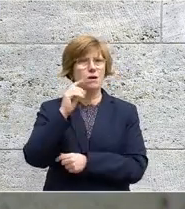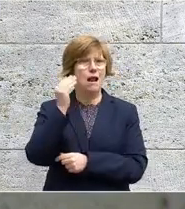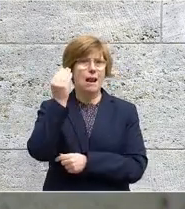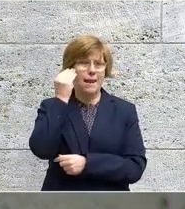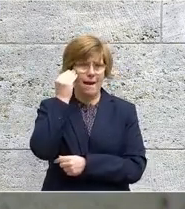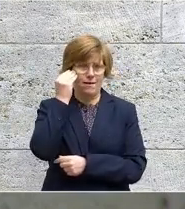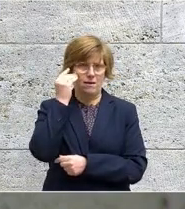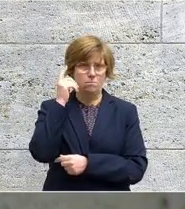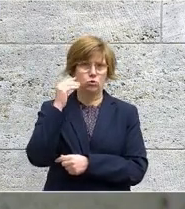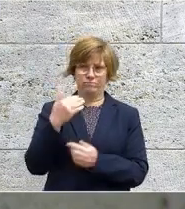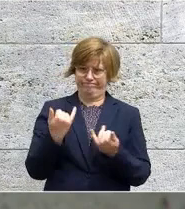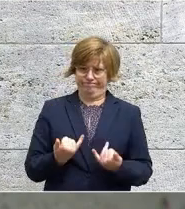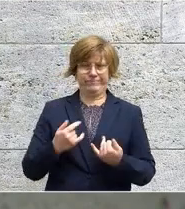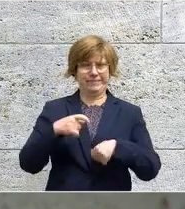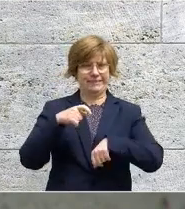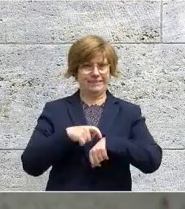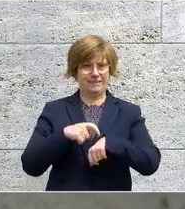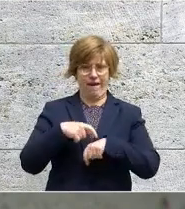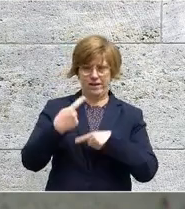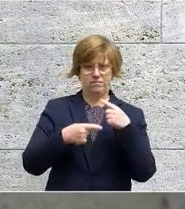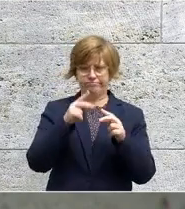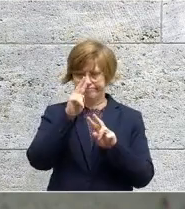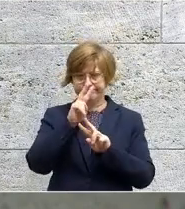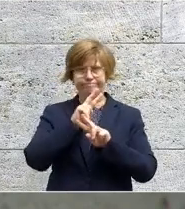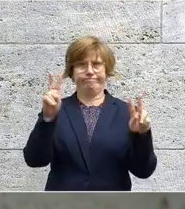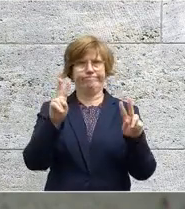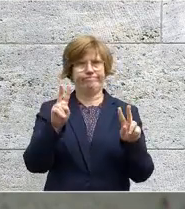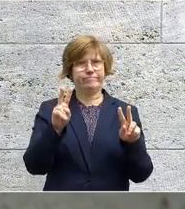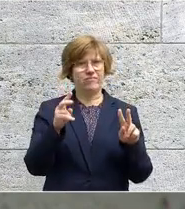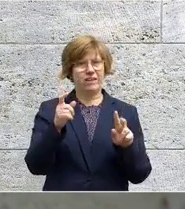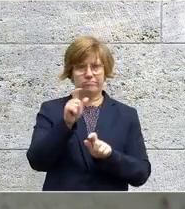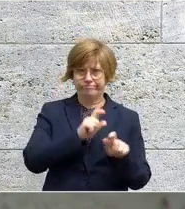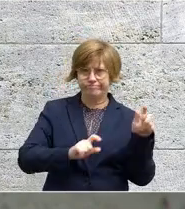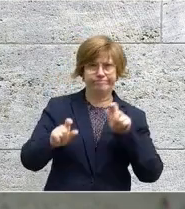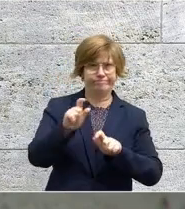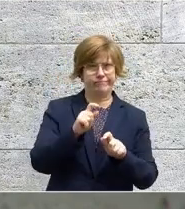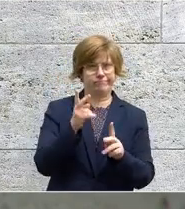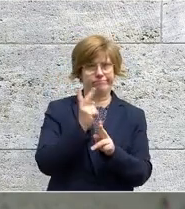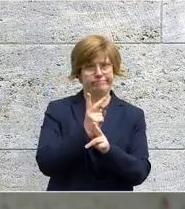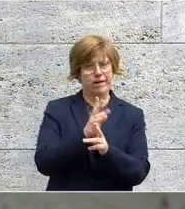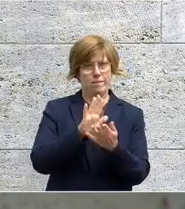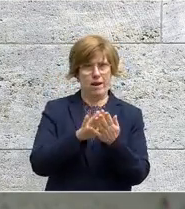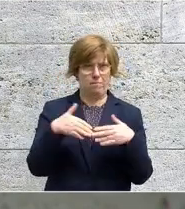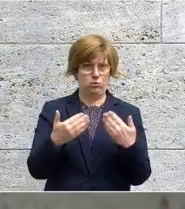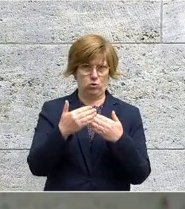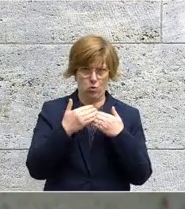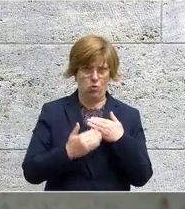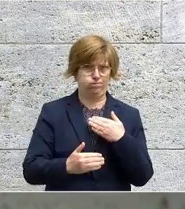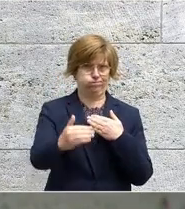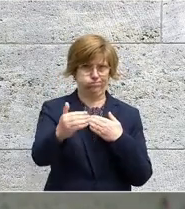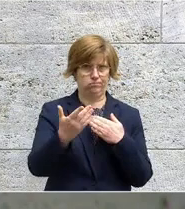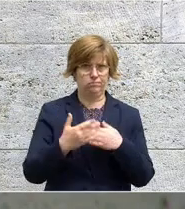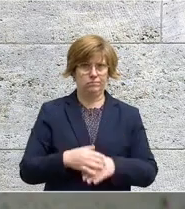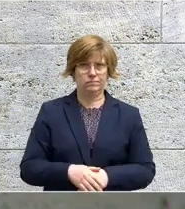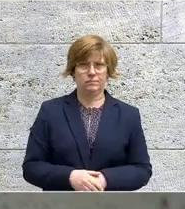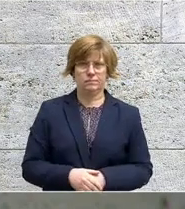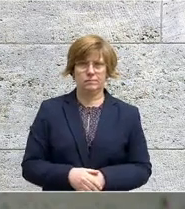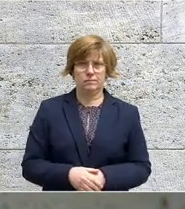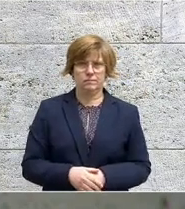lernen und in der Gegenwart achtsam und wehrhaft sind und es auch in Zukunft bleiben werden.